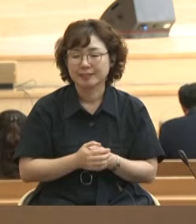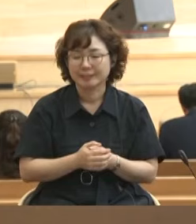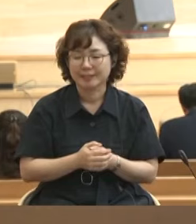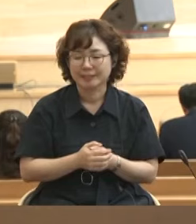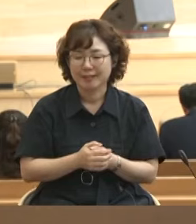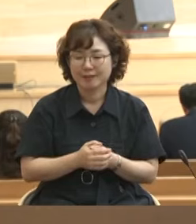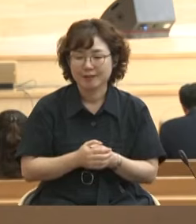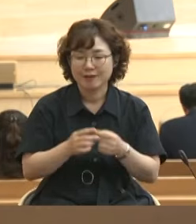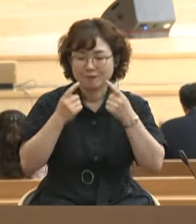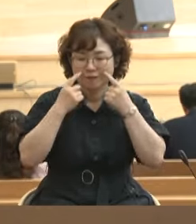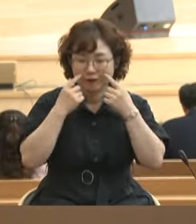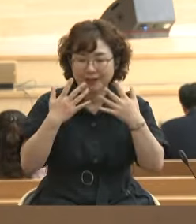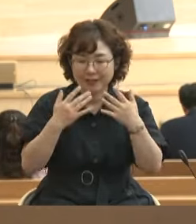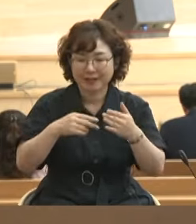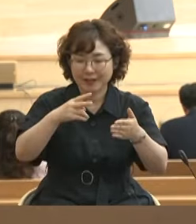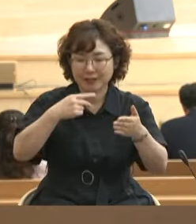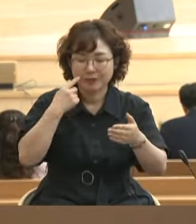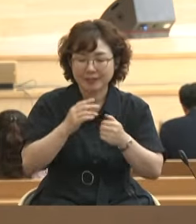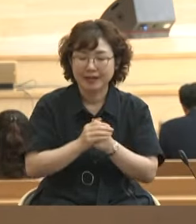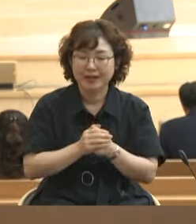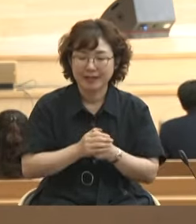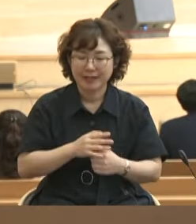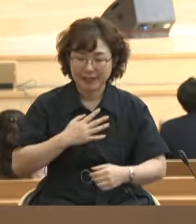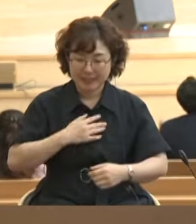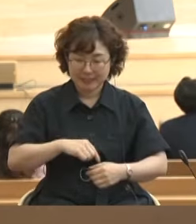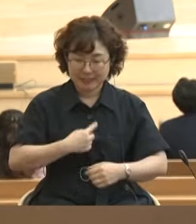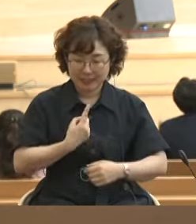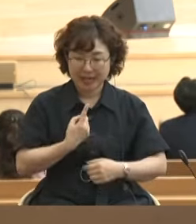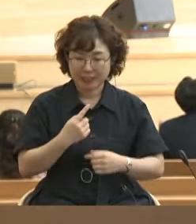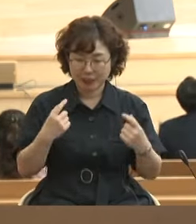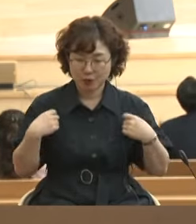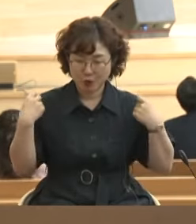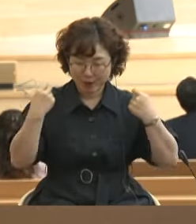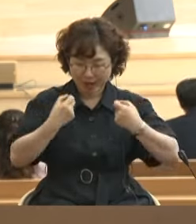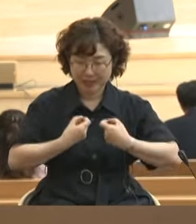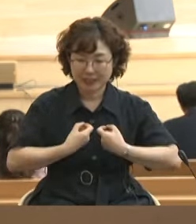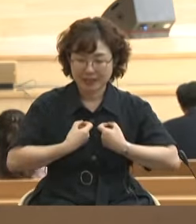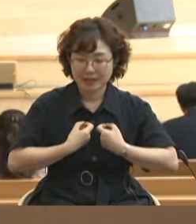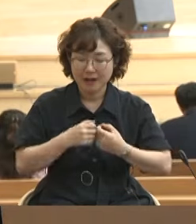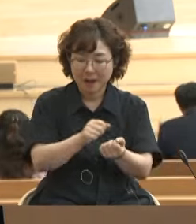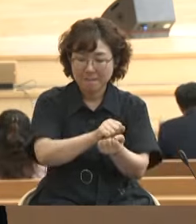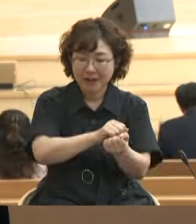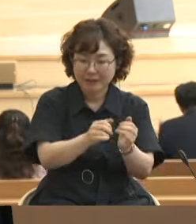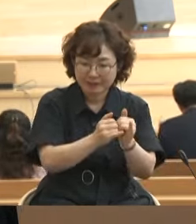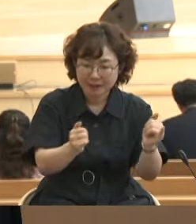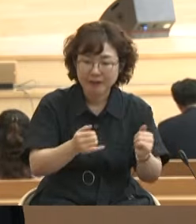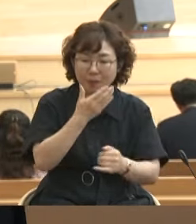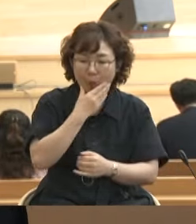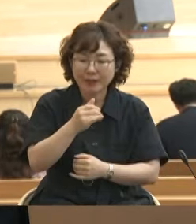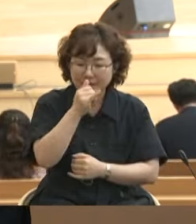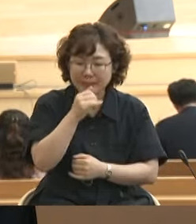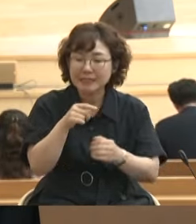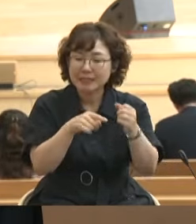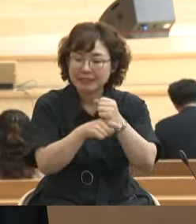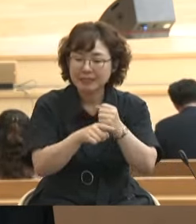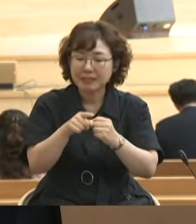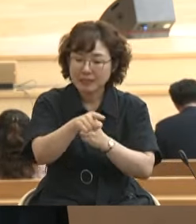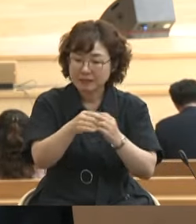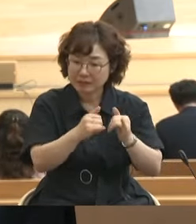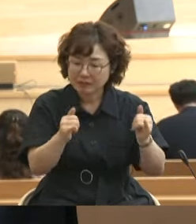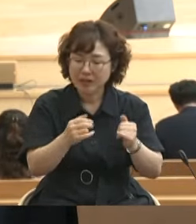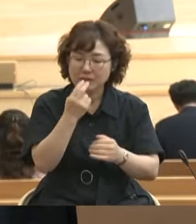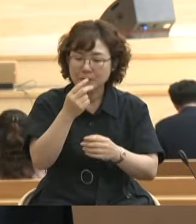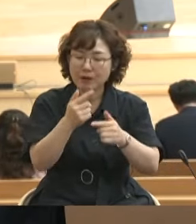꼭꼭 씹듯이 한번 읽어보십시다. 시작. 자기 두루마기를 빠는 자들은 복이 있으니 이는